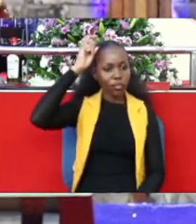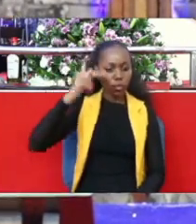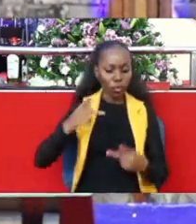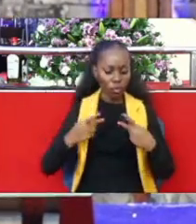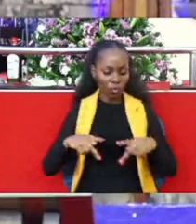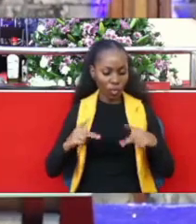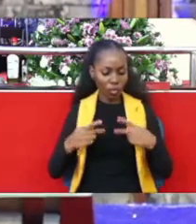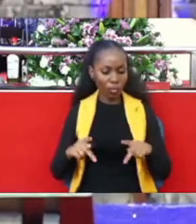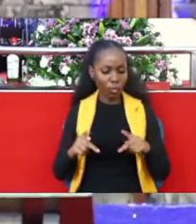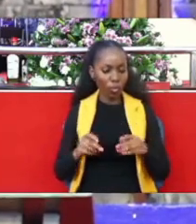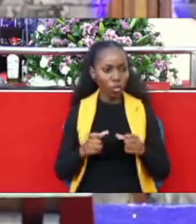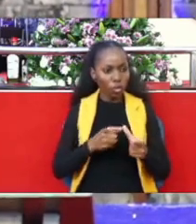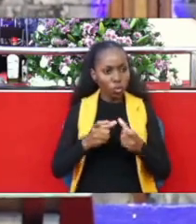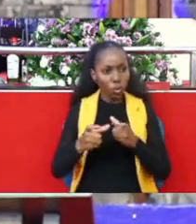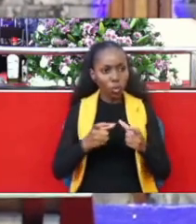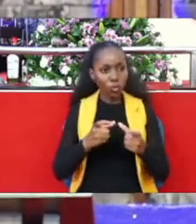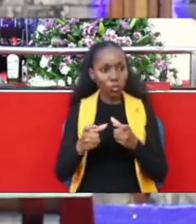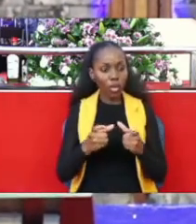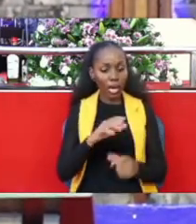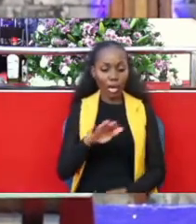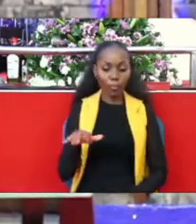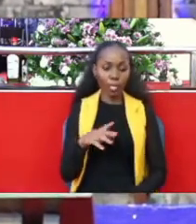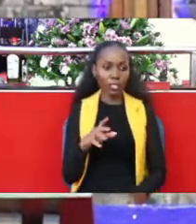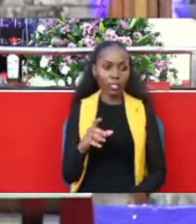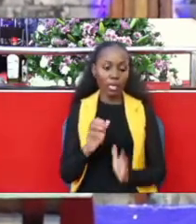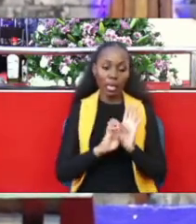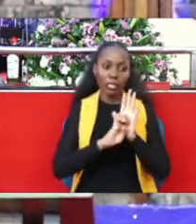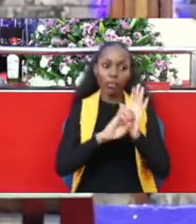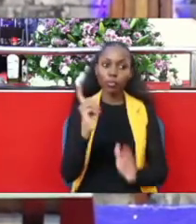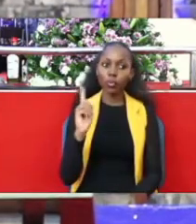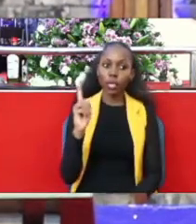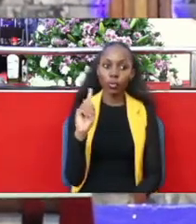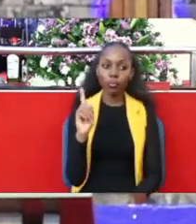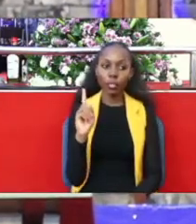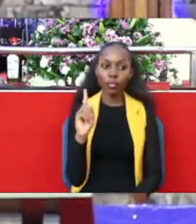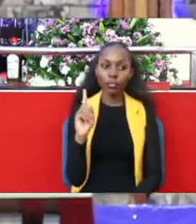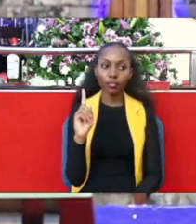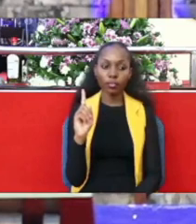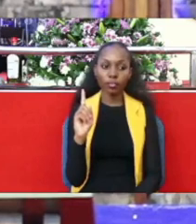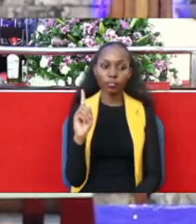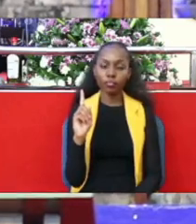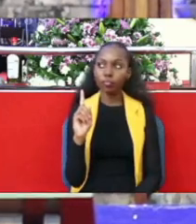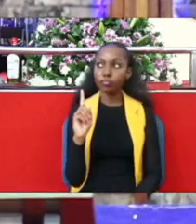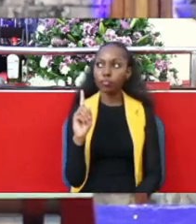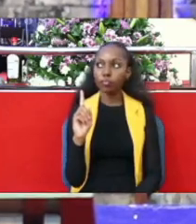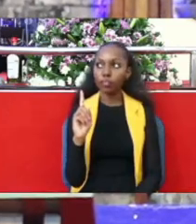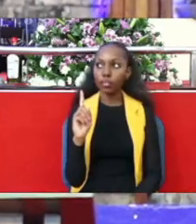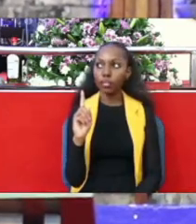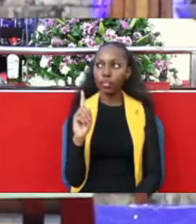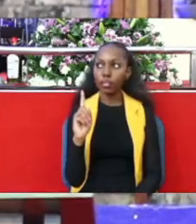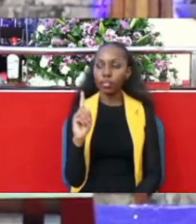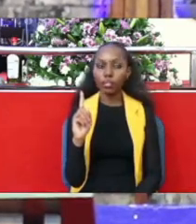particular region, for instance Nairobi, ndio kaweze kutamalaki juu ya sehemu fulani. They will delegate